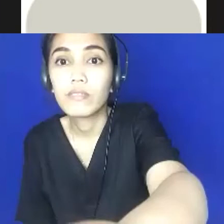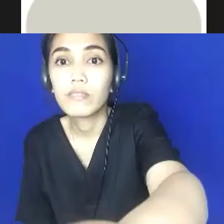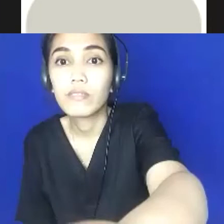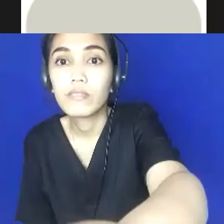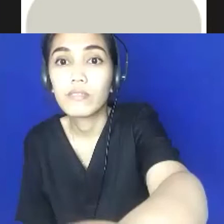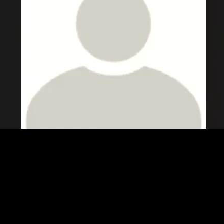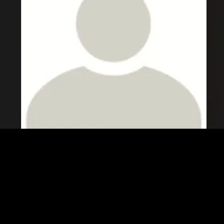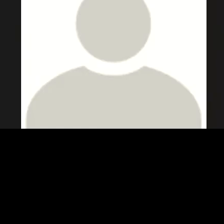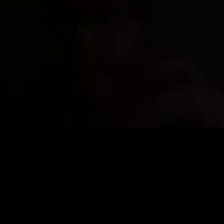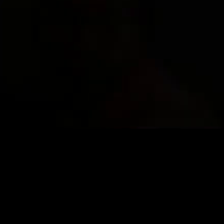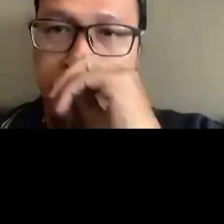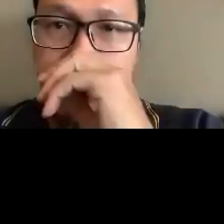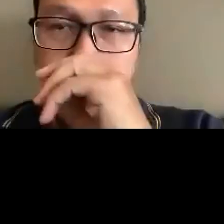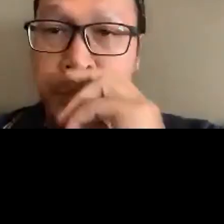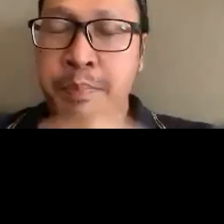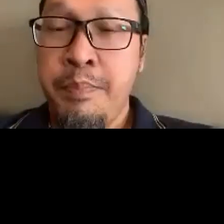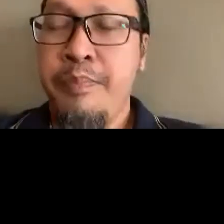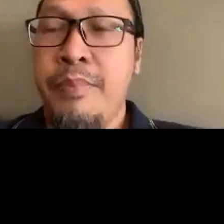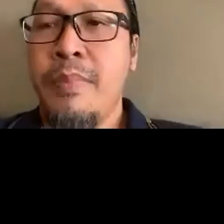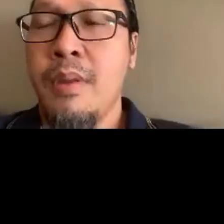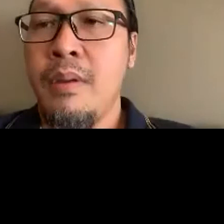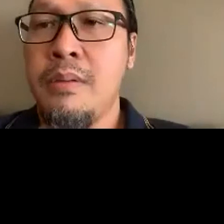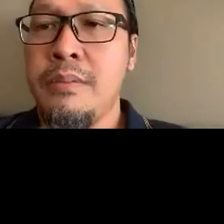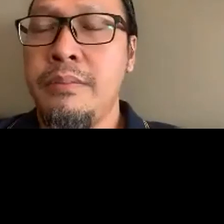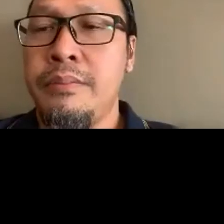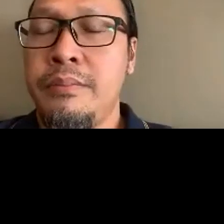SISDI. Nah, untuk